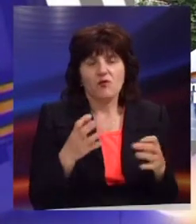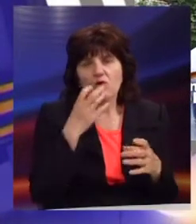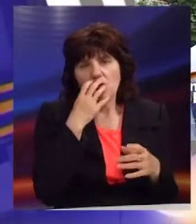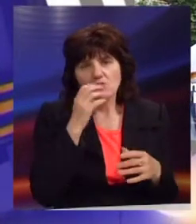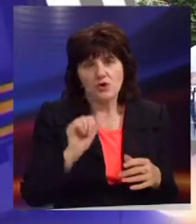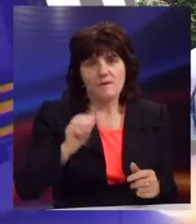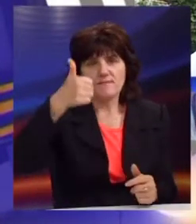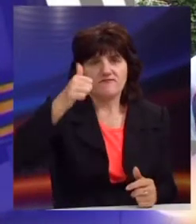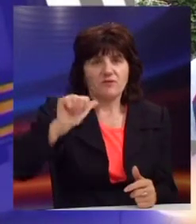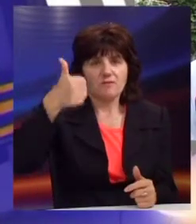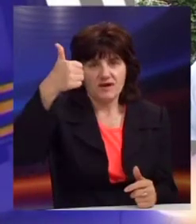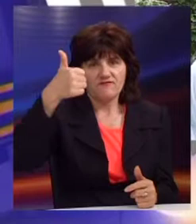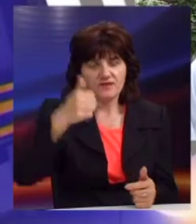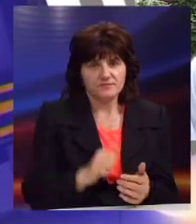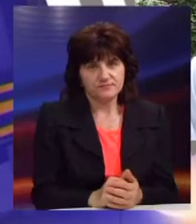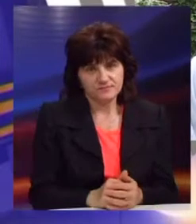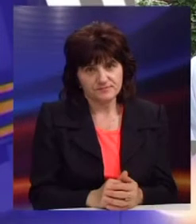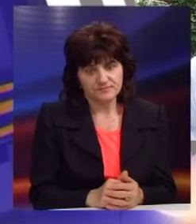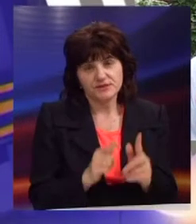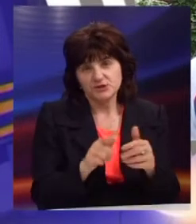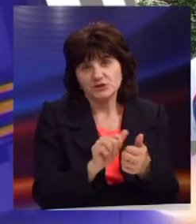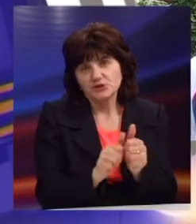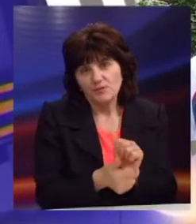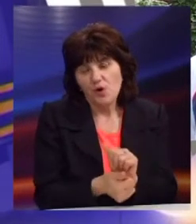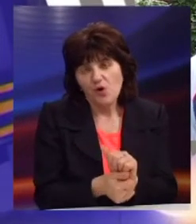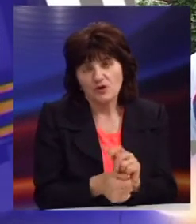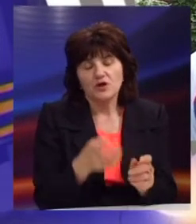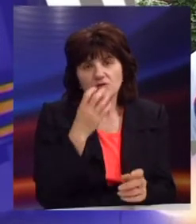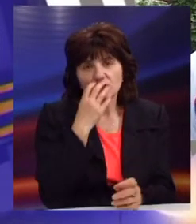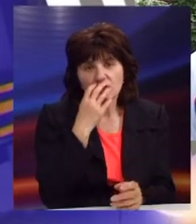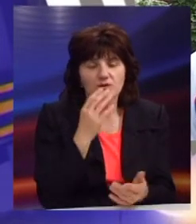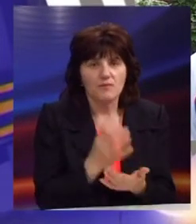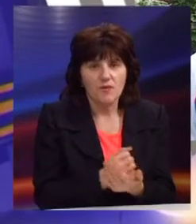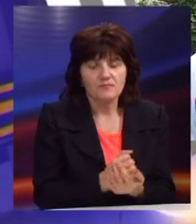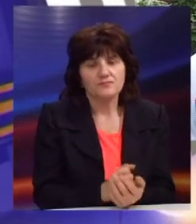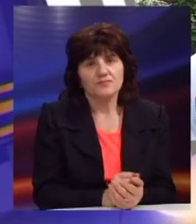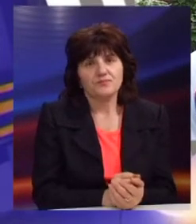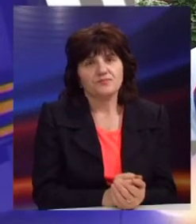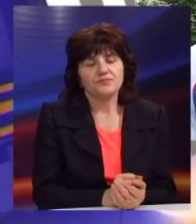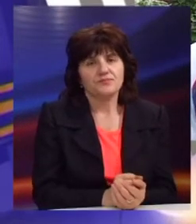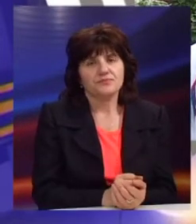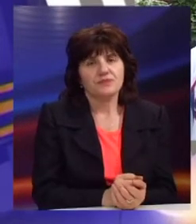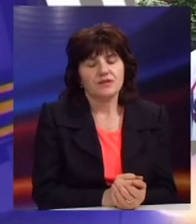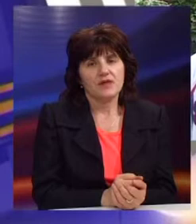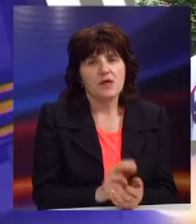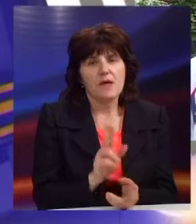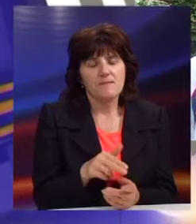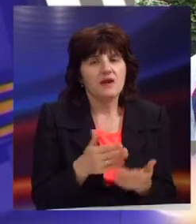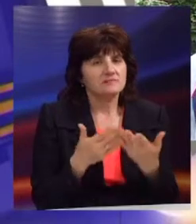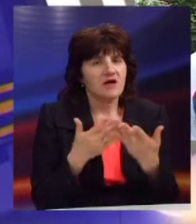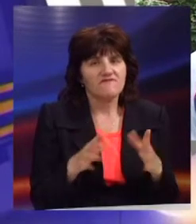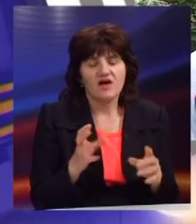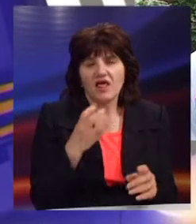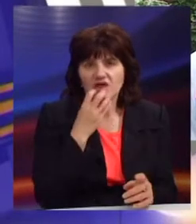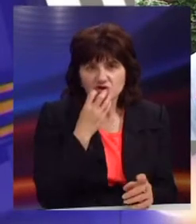ima želju da bude prvi, zato sport služi da ima želju da budeš prvi, ali ovaj, imali smo